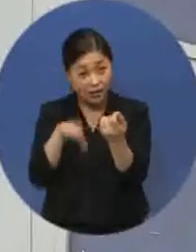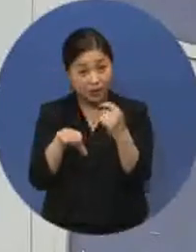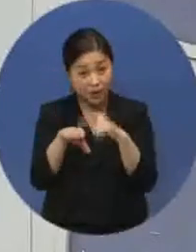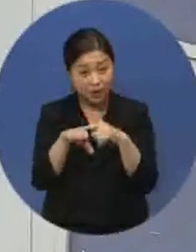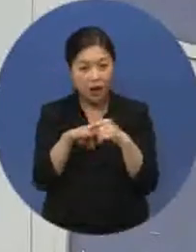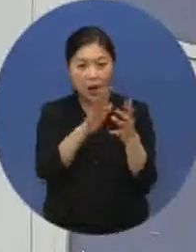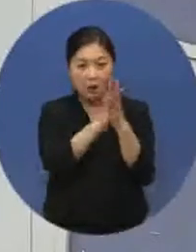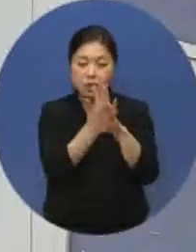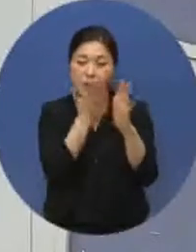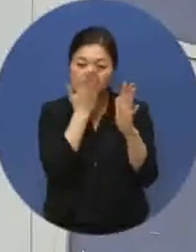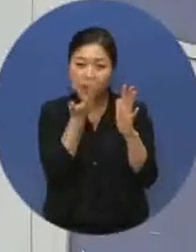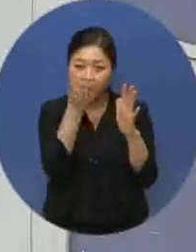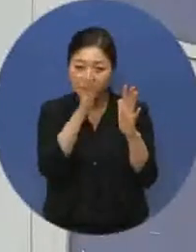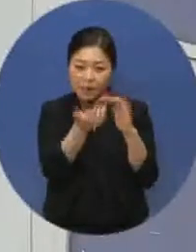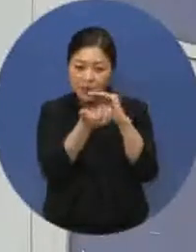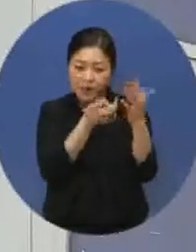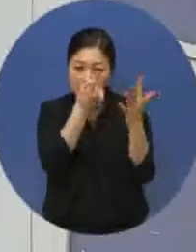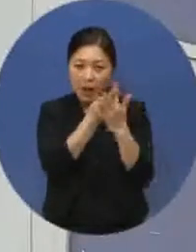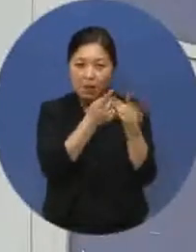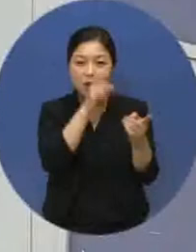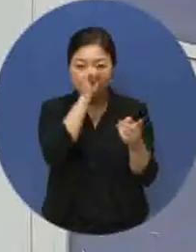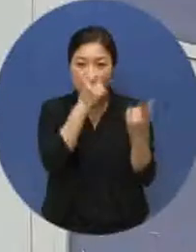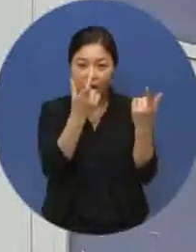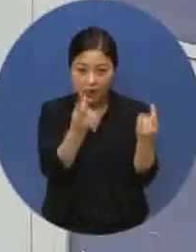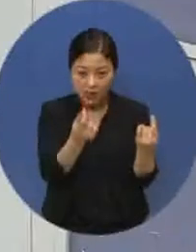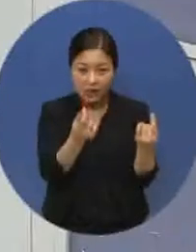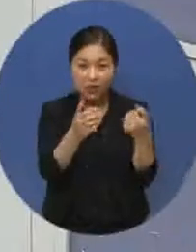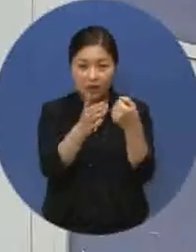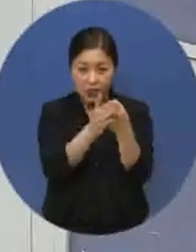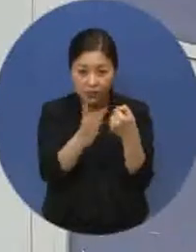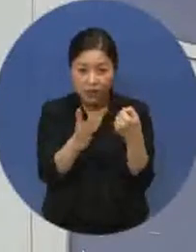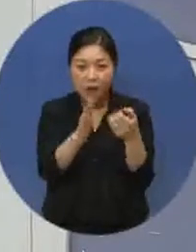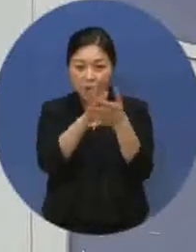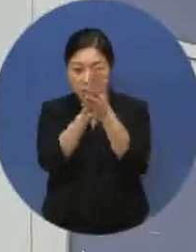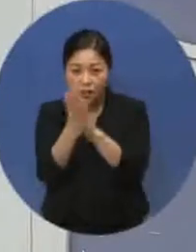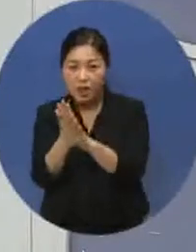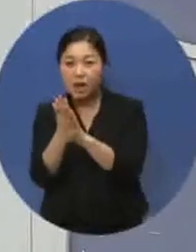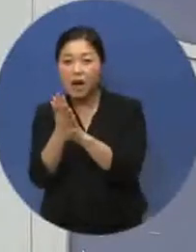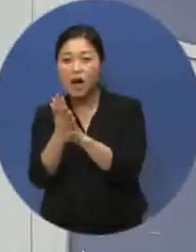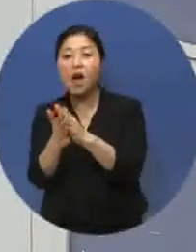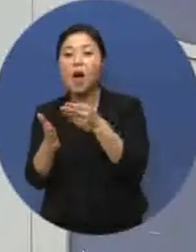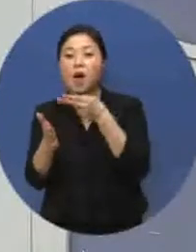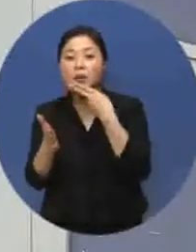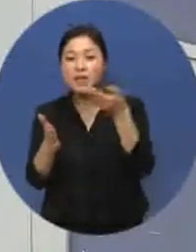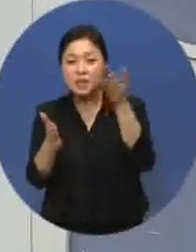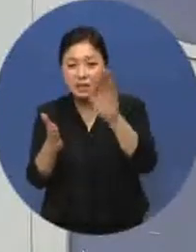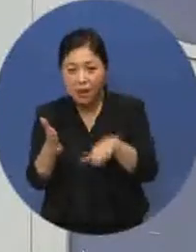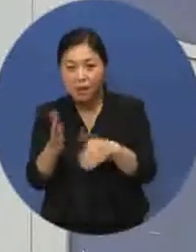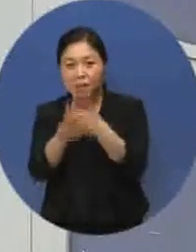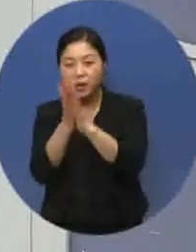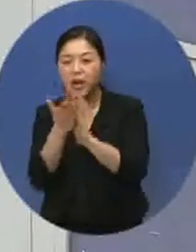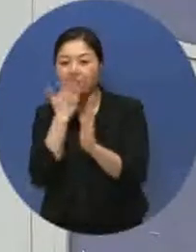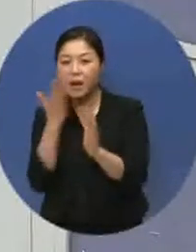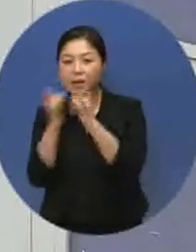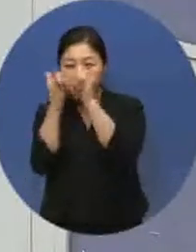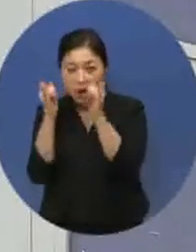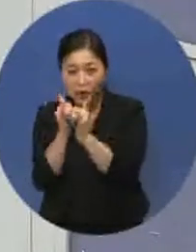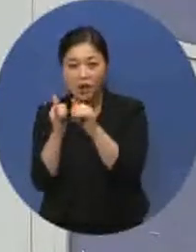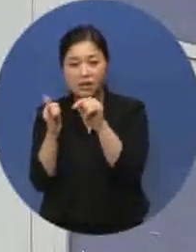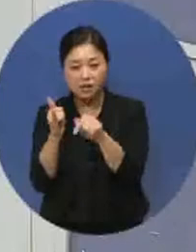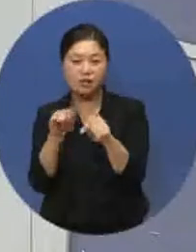이변이 없으면서도 이변이 가능한 사회라고 봐서 책 제목을 이변입니다라고 붙였고요. 그거는 주로 이제 법조인